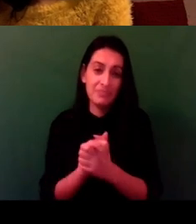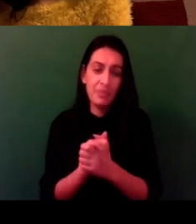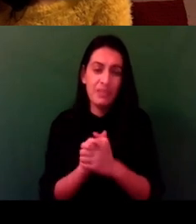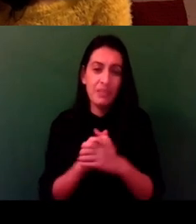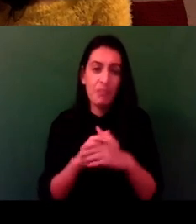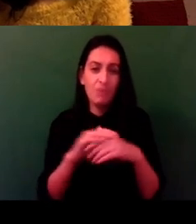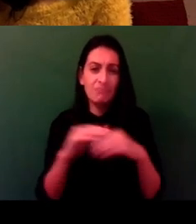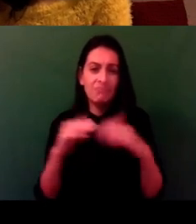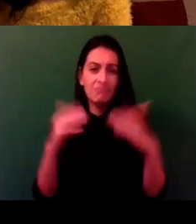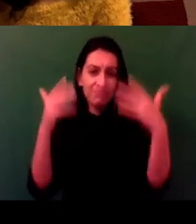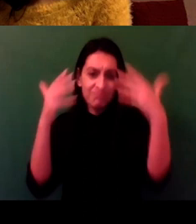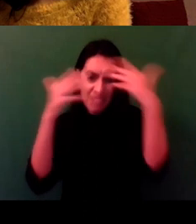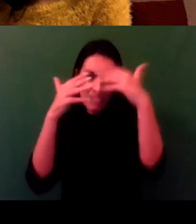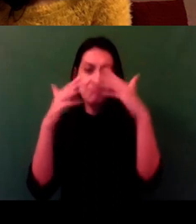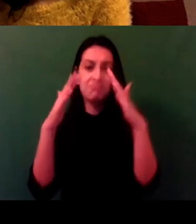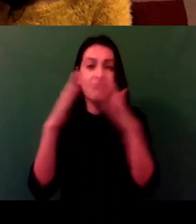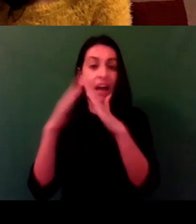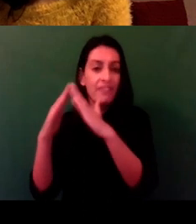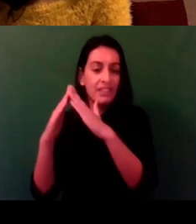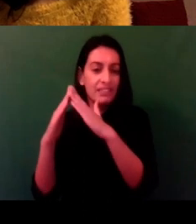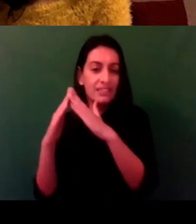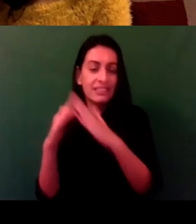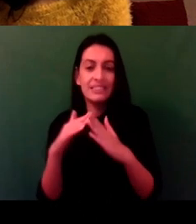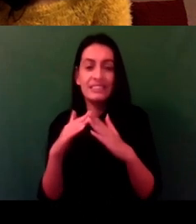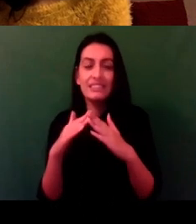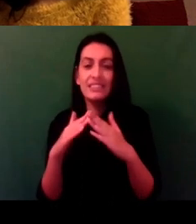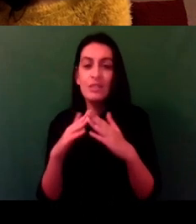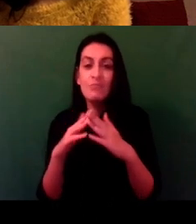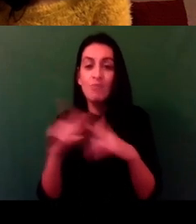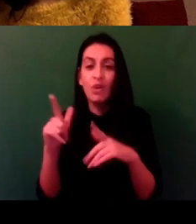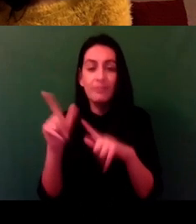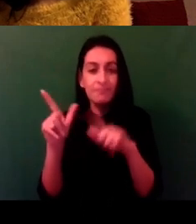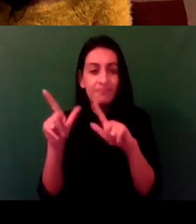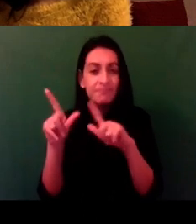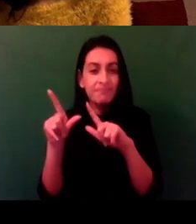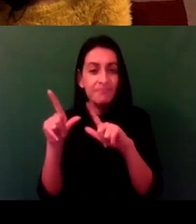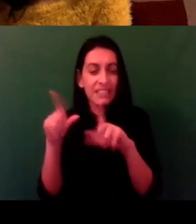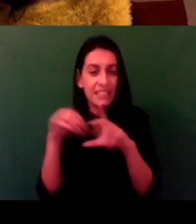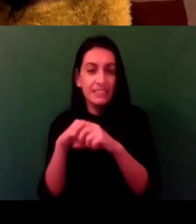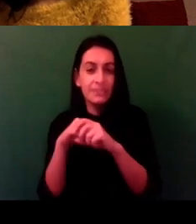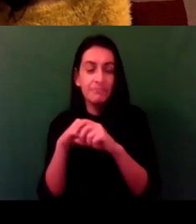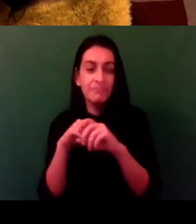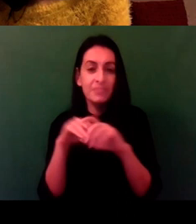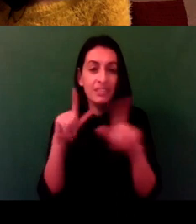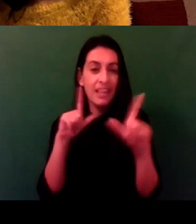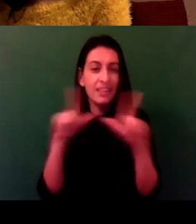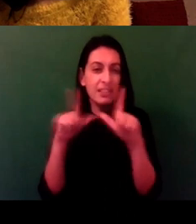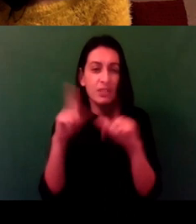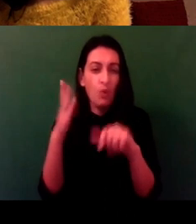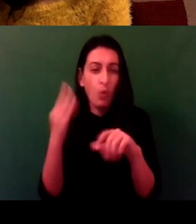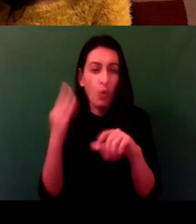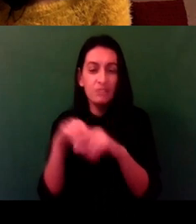olduğunu söylerim. Yani ihtiyaçlara göre şekillenmiş ve yani o yaşayan